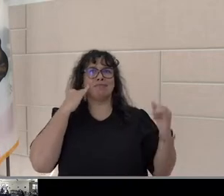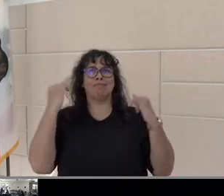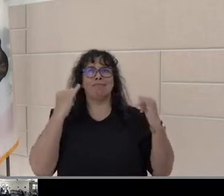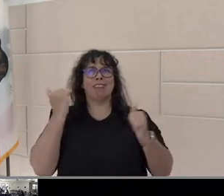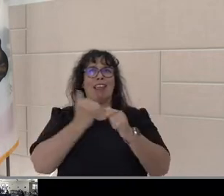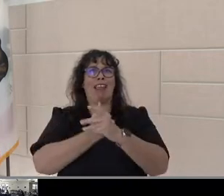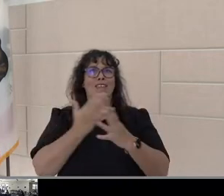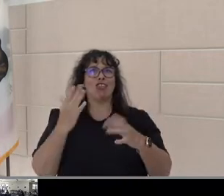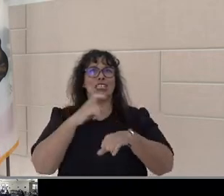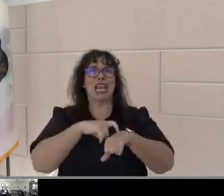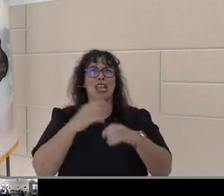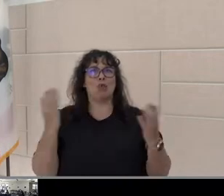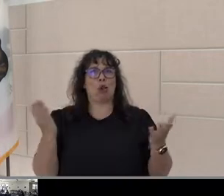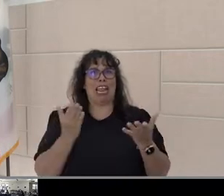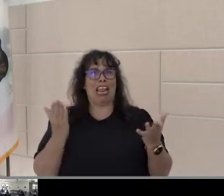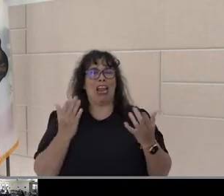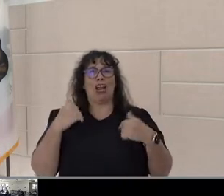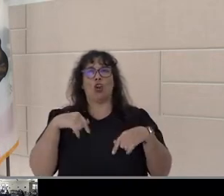មេរោគ COVID